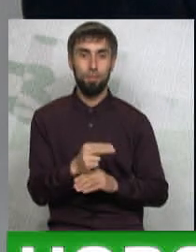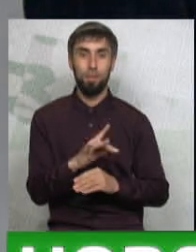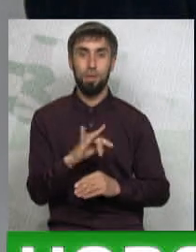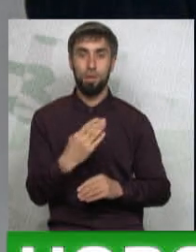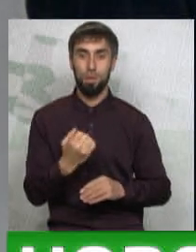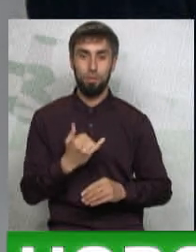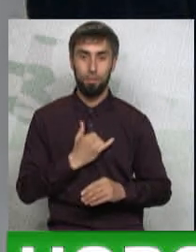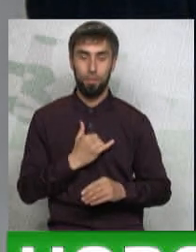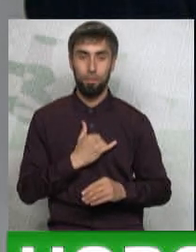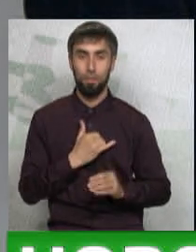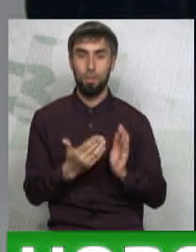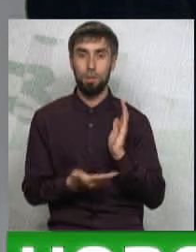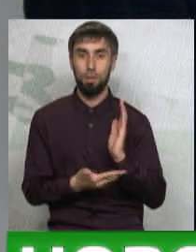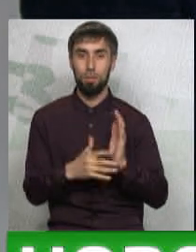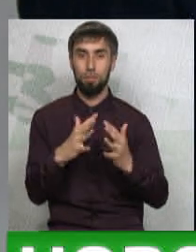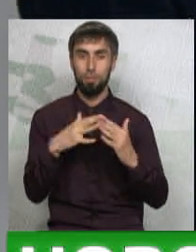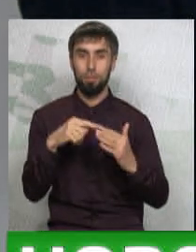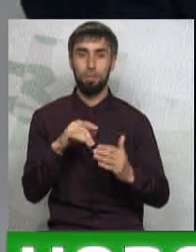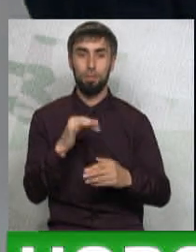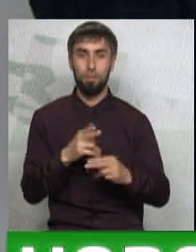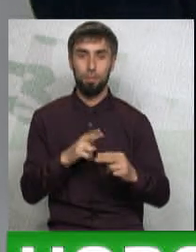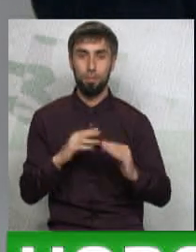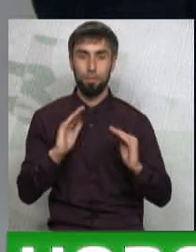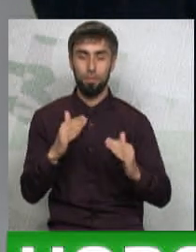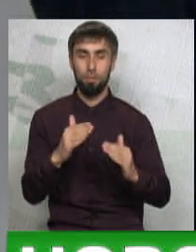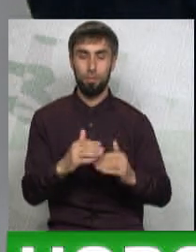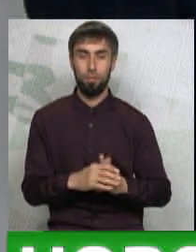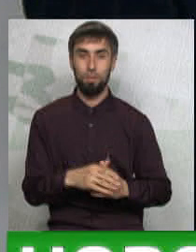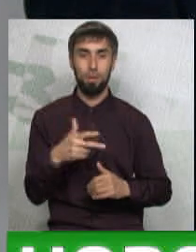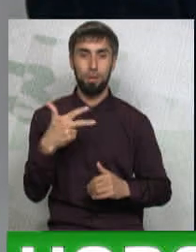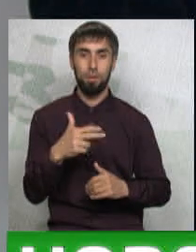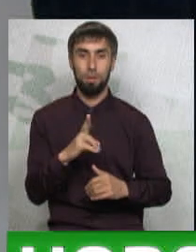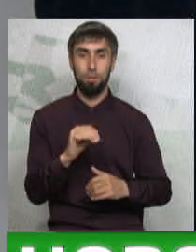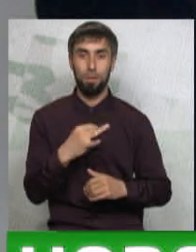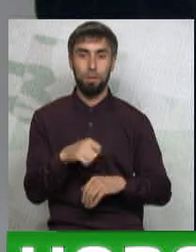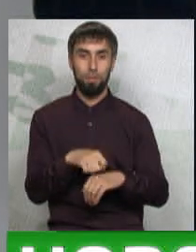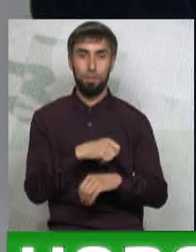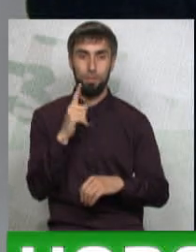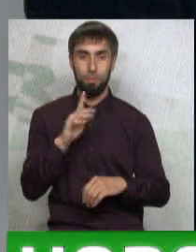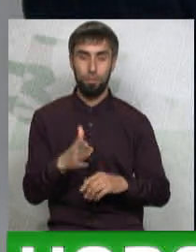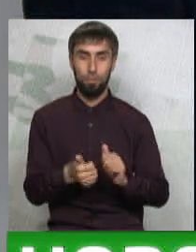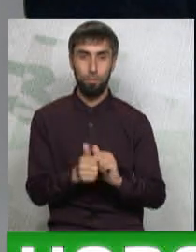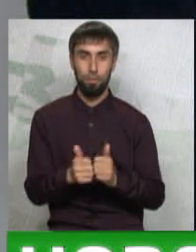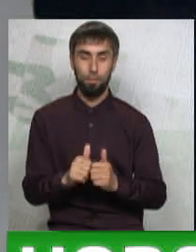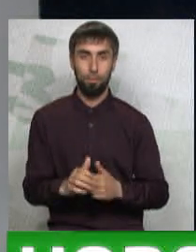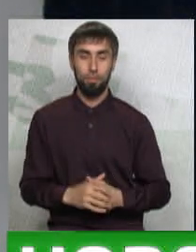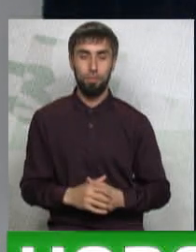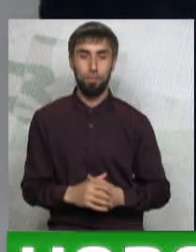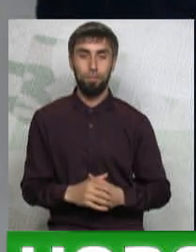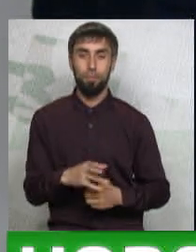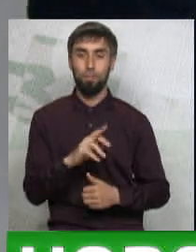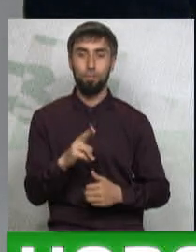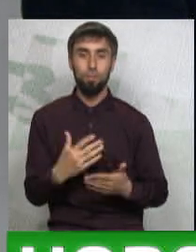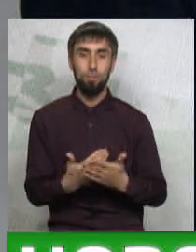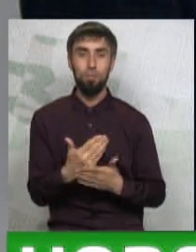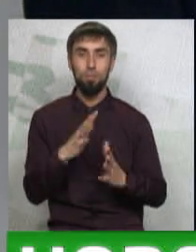нас. Деревянных конструкций, металлочерепица, около 3000 квадратных метров. Там будет тоже меняться, по новой все